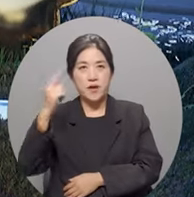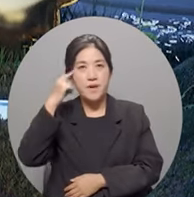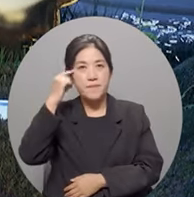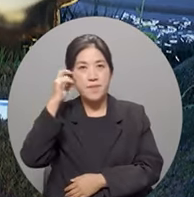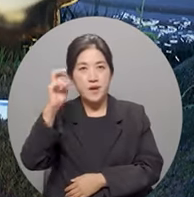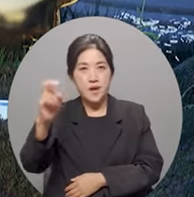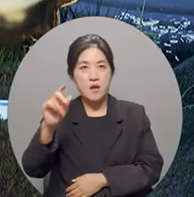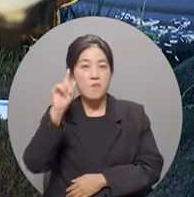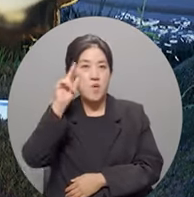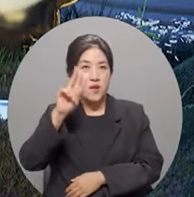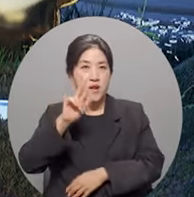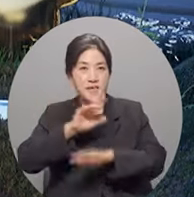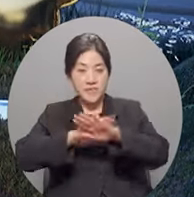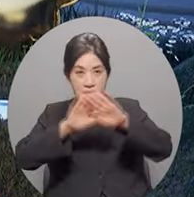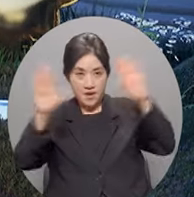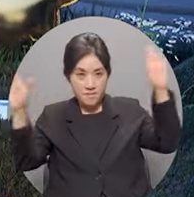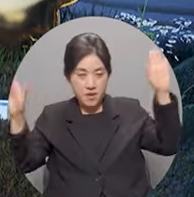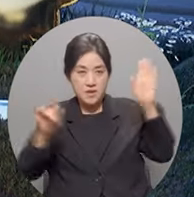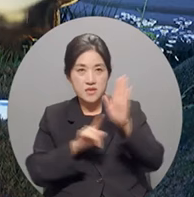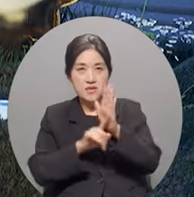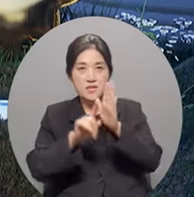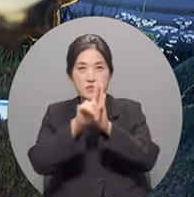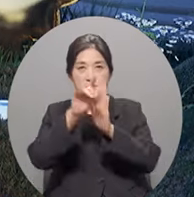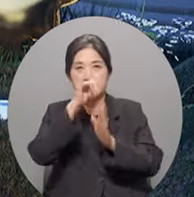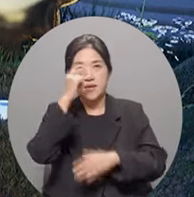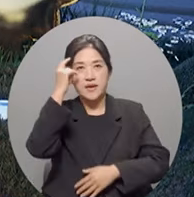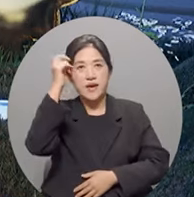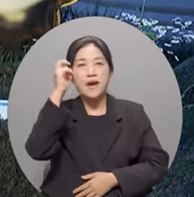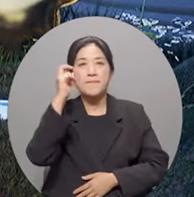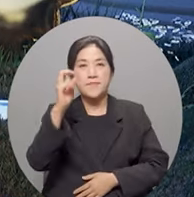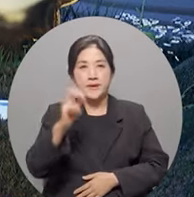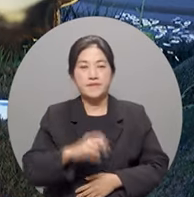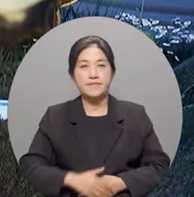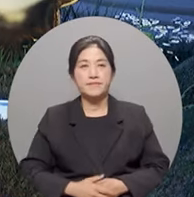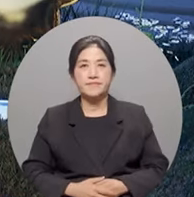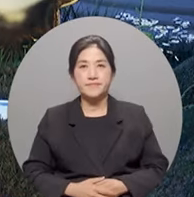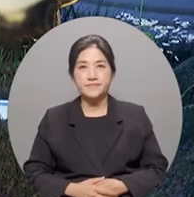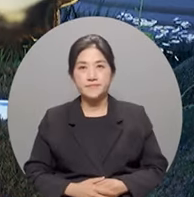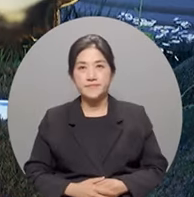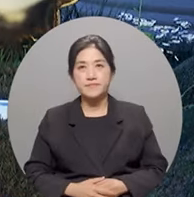보이겠고요. 모레 낮부터는 기온이 오름세를 보일 전망입니다. 날씨였습니다.